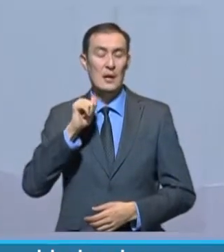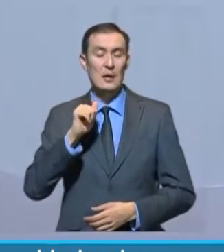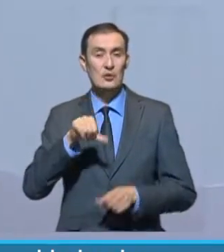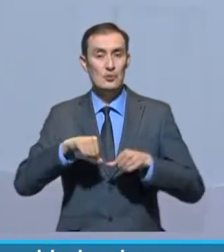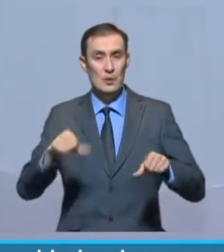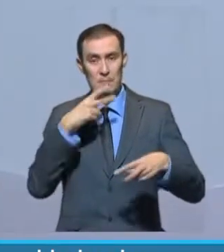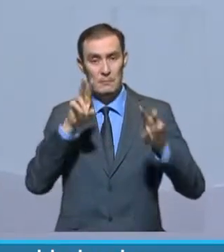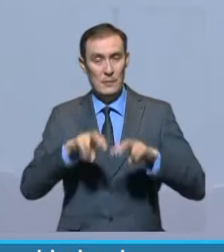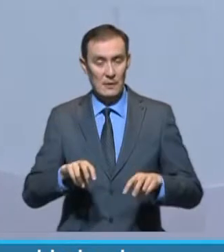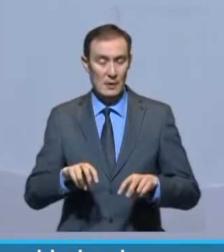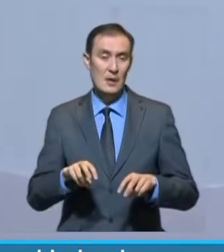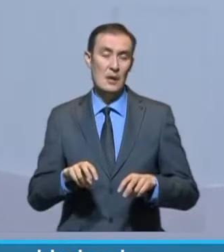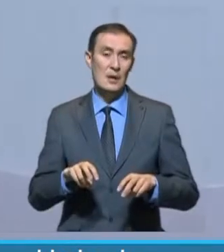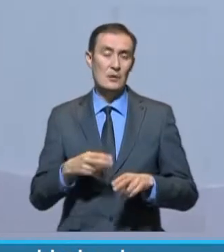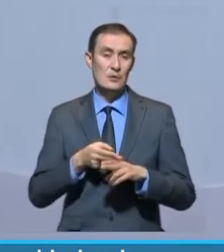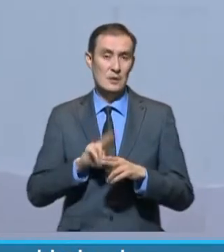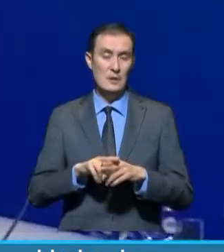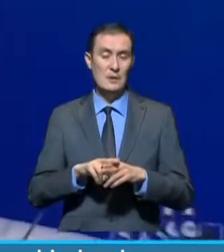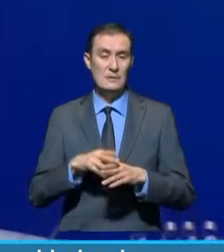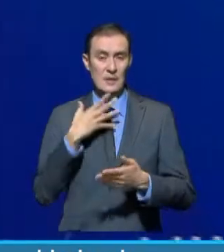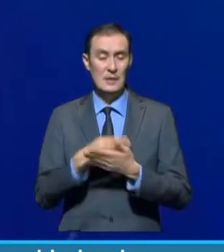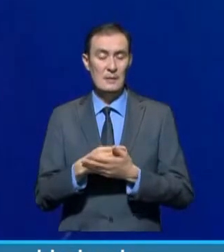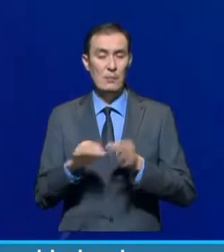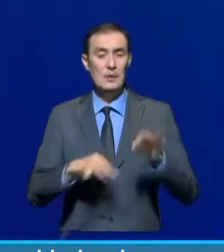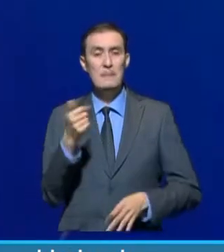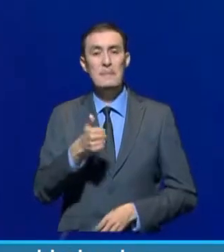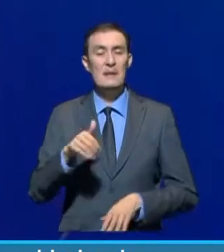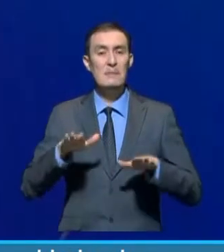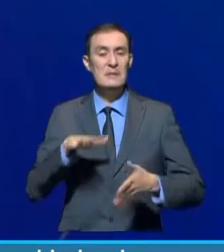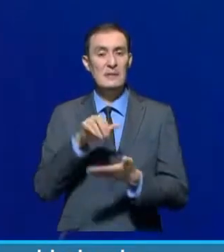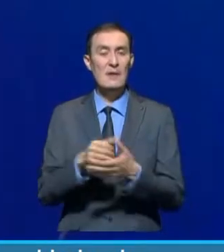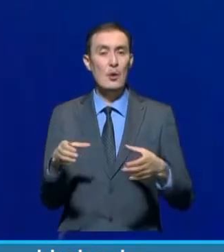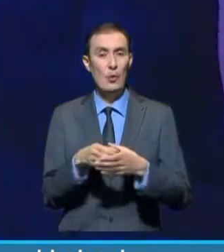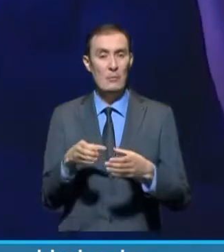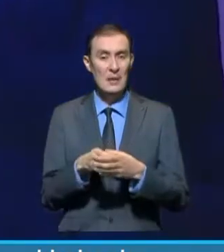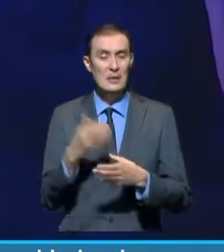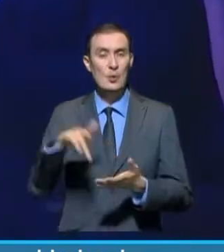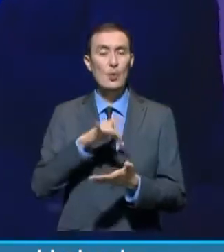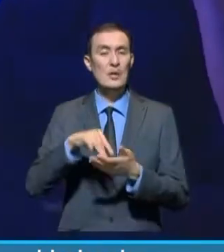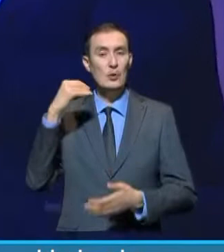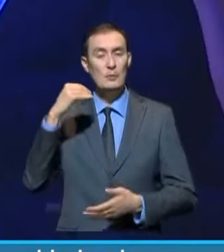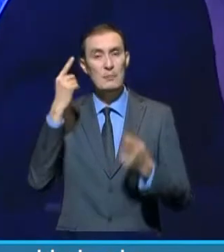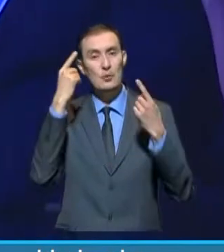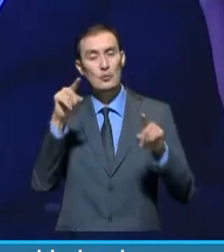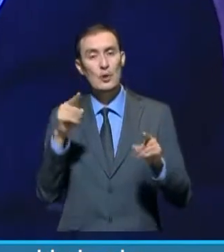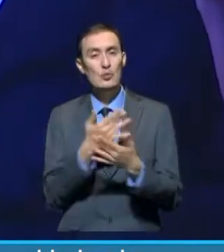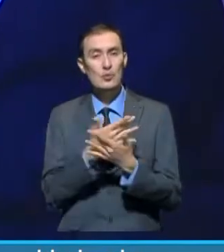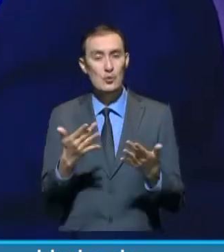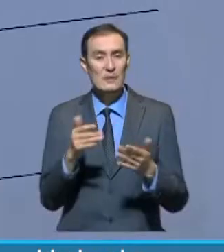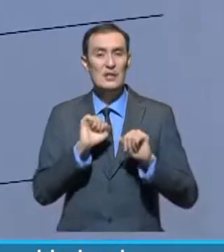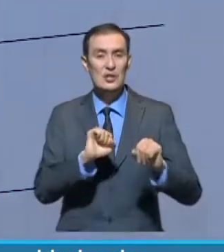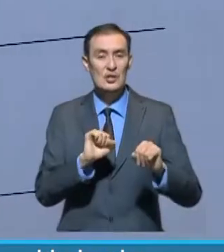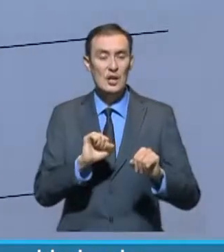они так называемые питчили свои проекты. Первое место заняла команда «Вирга» из Актобе. Они придумали устройство для